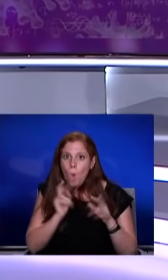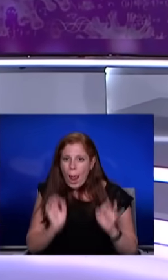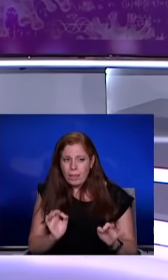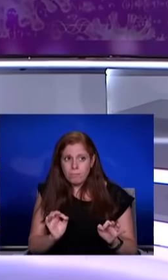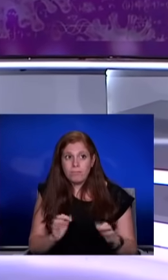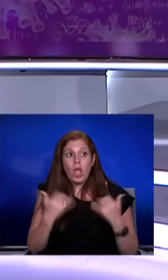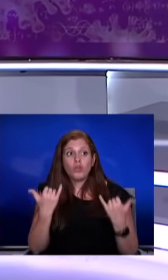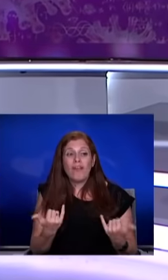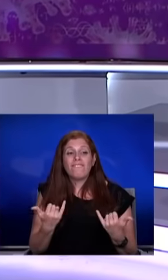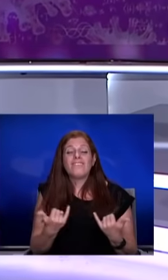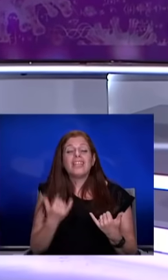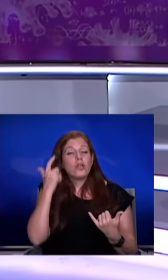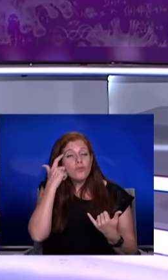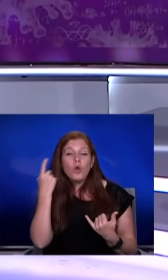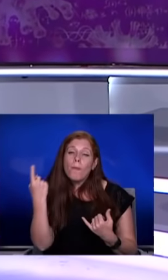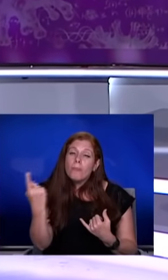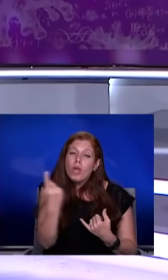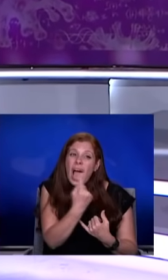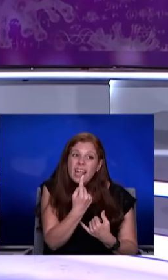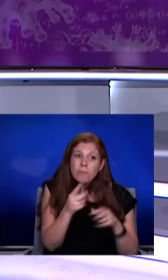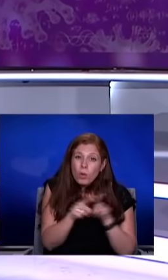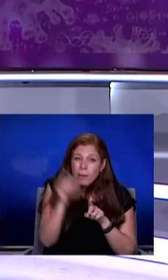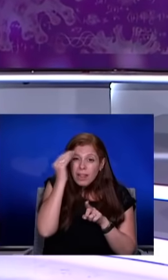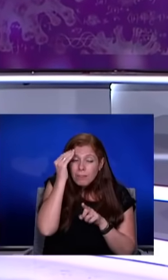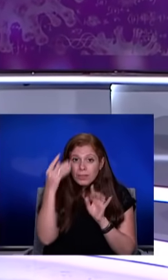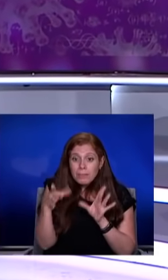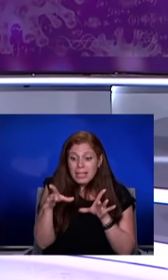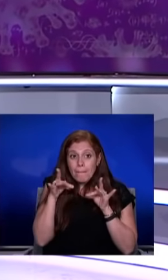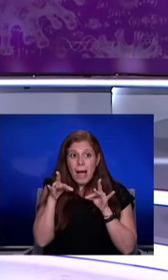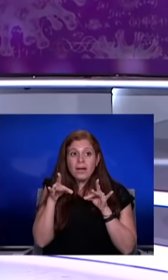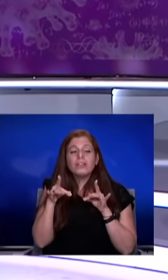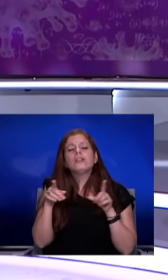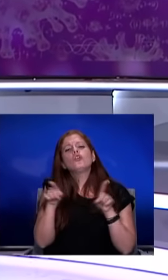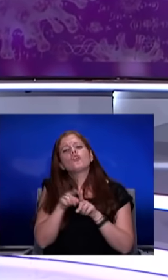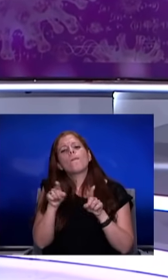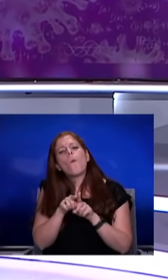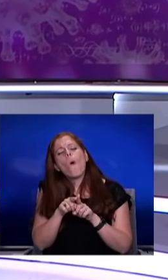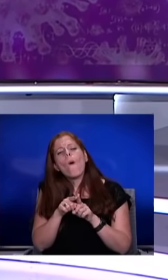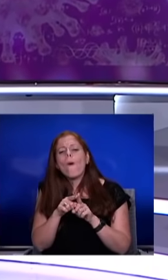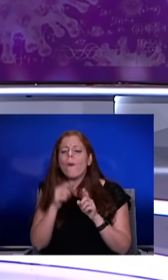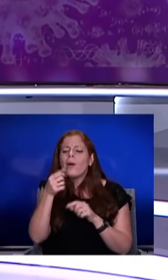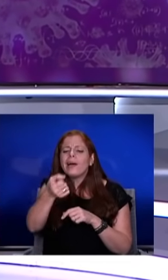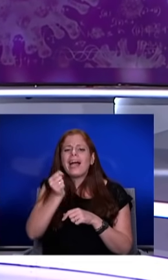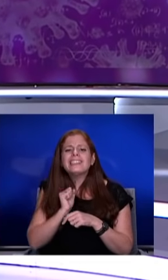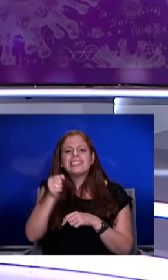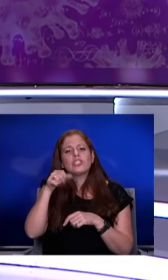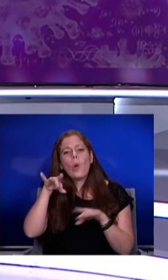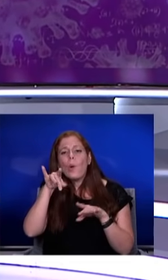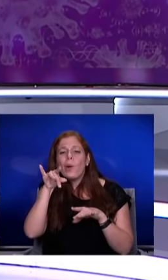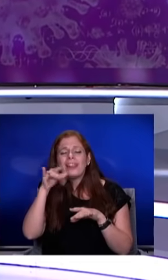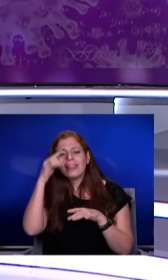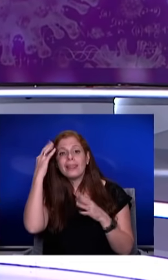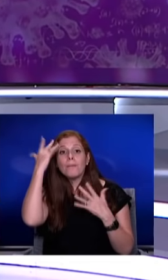שבכל פעם שאחד מאותם תלמידים נדבק, מסתובבת מהן מכונת מזל דמיונית. ככה דמיינו את זה גם בעמותת מידעת. זה